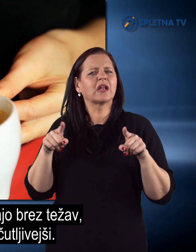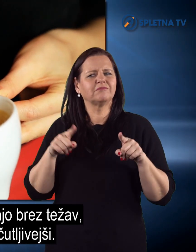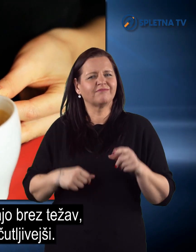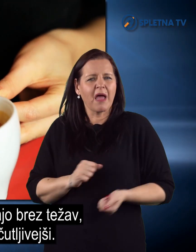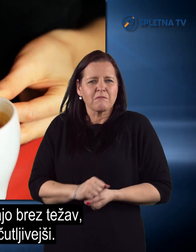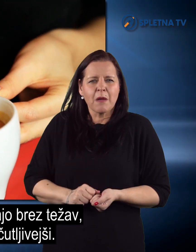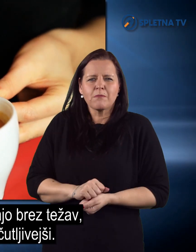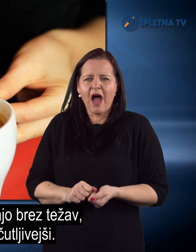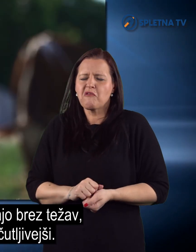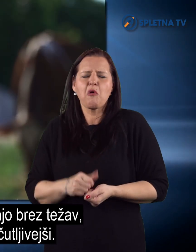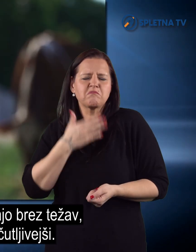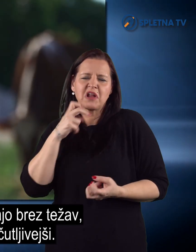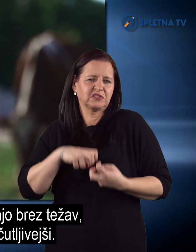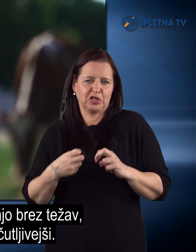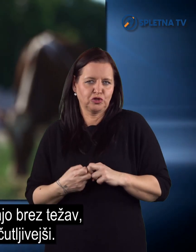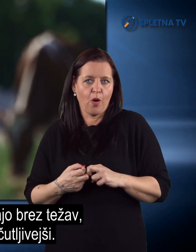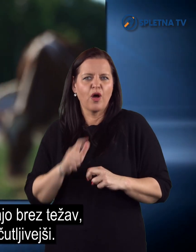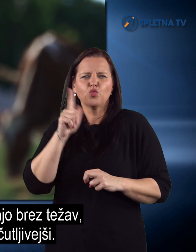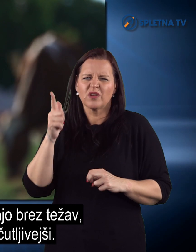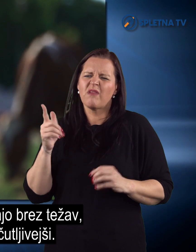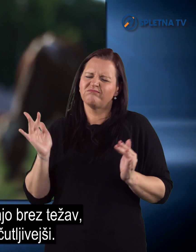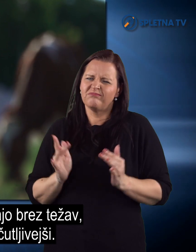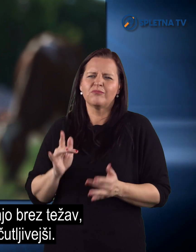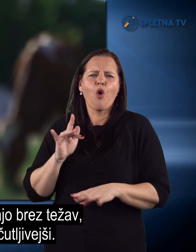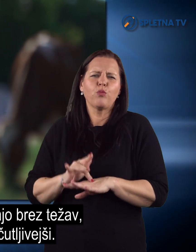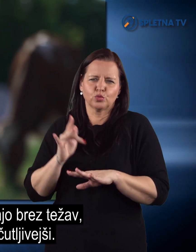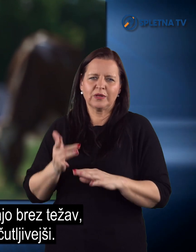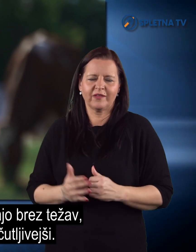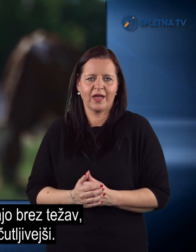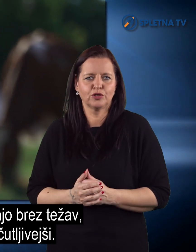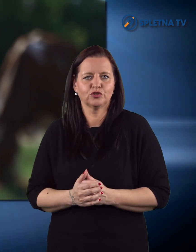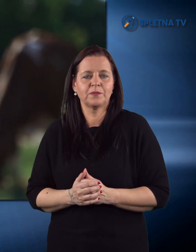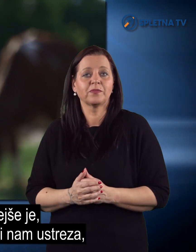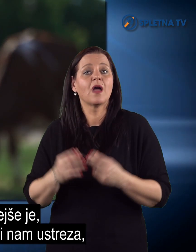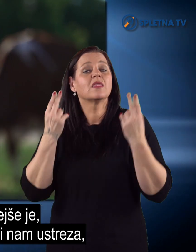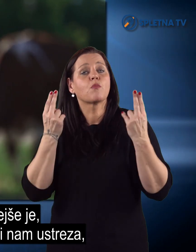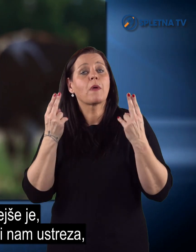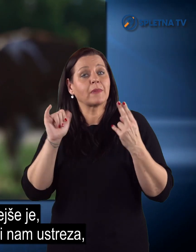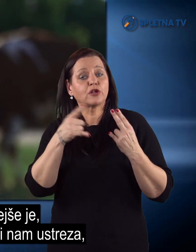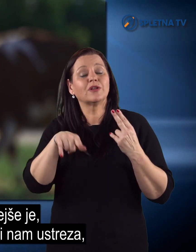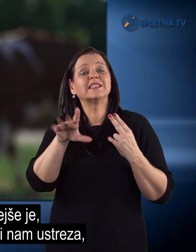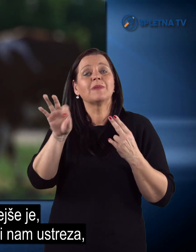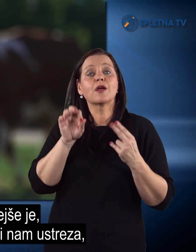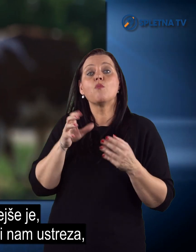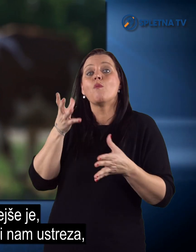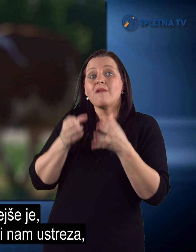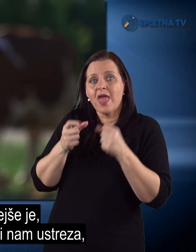Nekateri ga prebavljajo brez težav, drugi so nanj občutljivejši. Najpomembnejše je, da